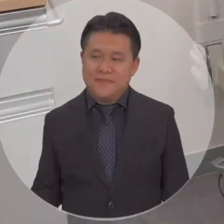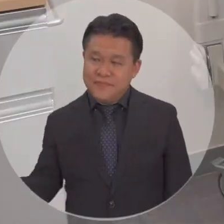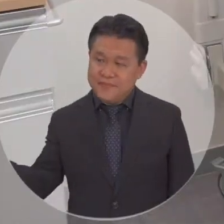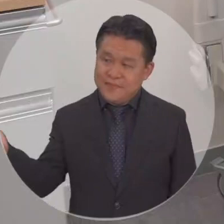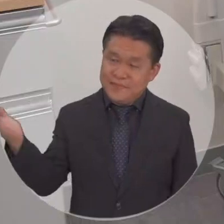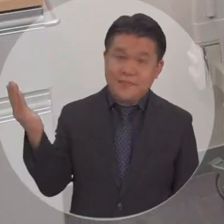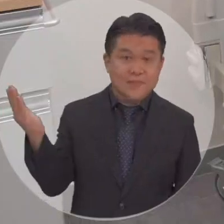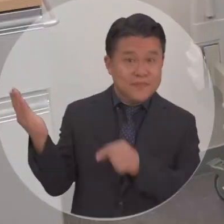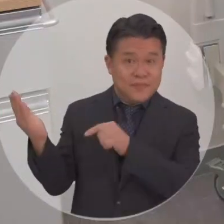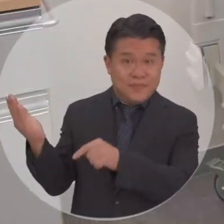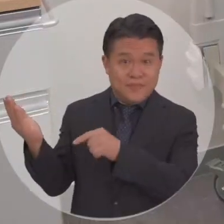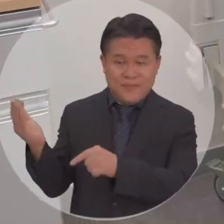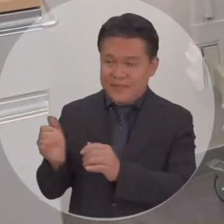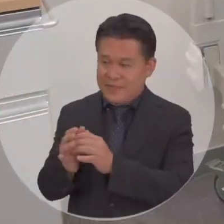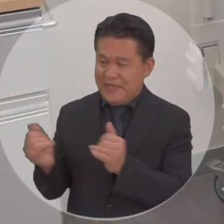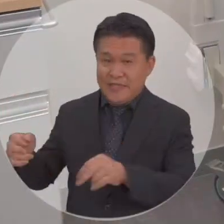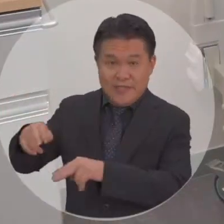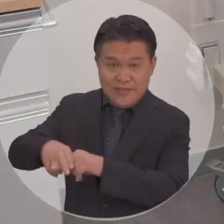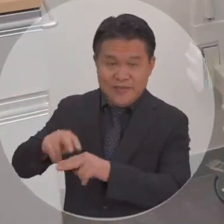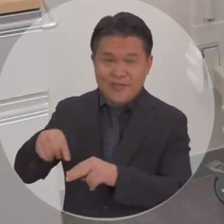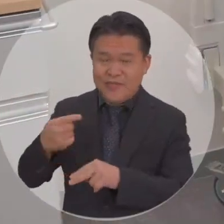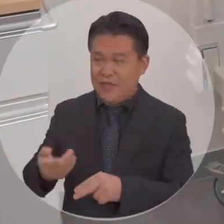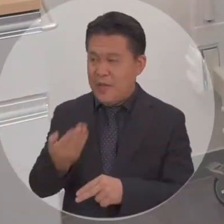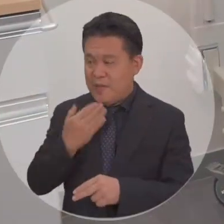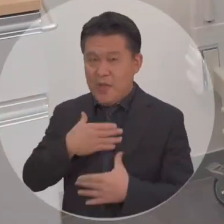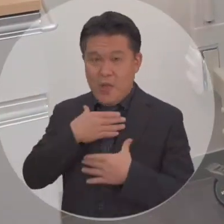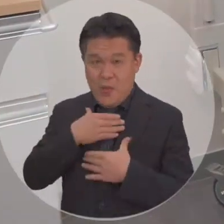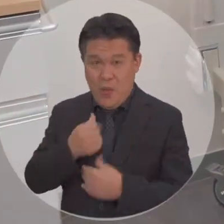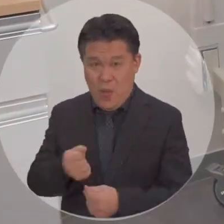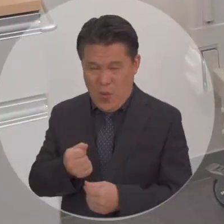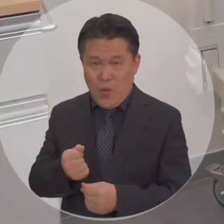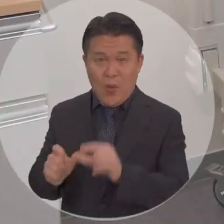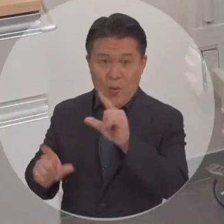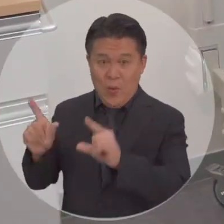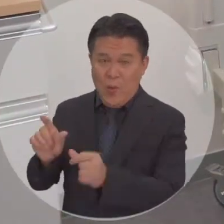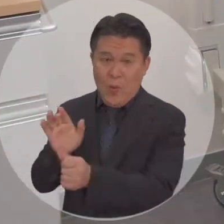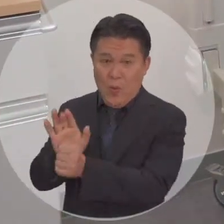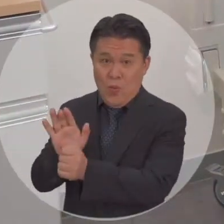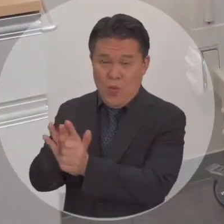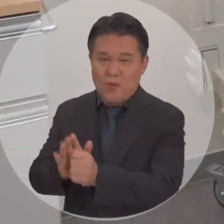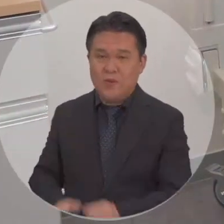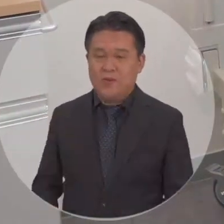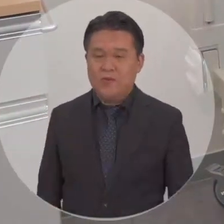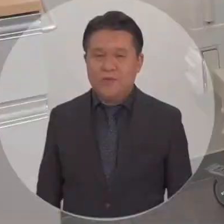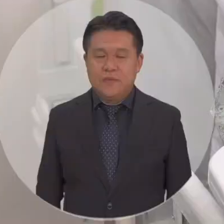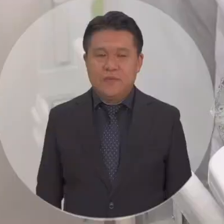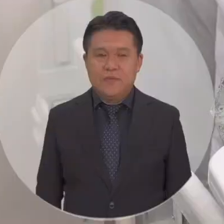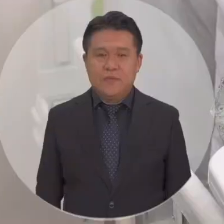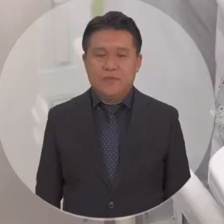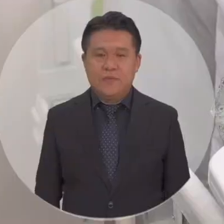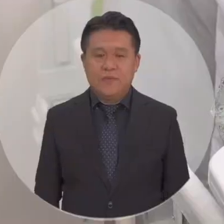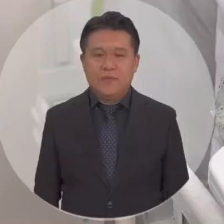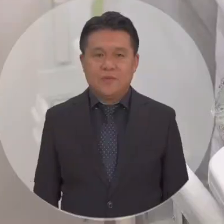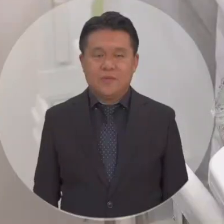침대 머리를 들어 올려 대상자를 앉히고 식사하기 편한 자세를 잡아줍니다.